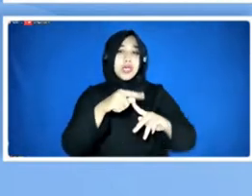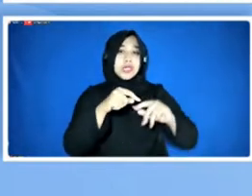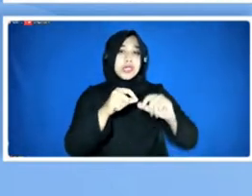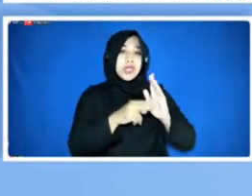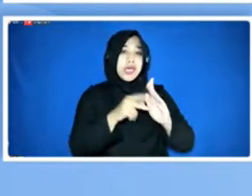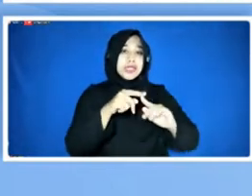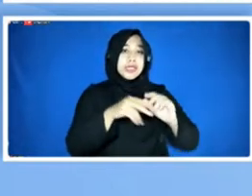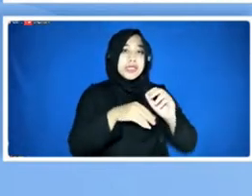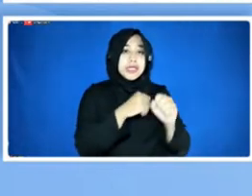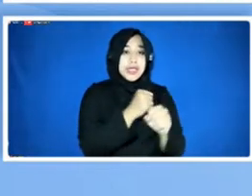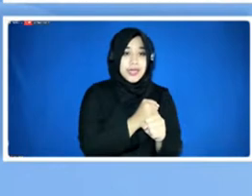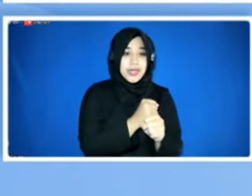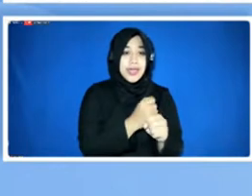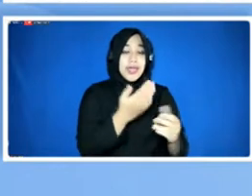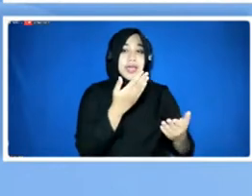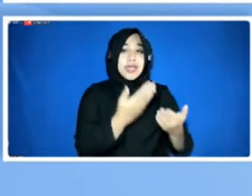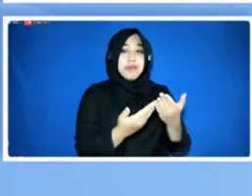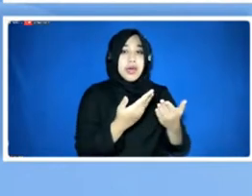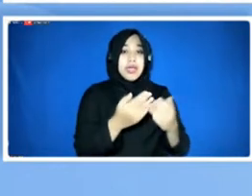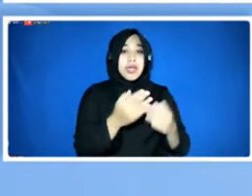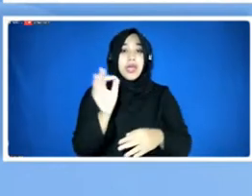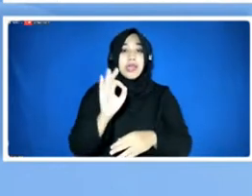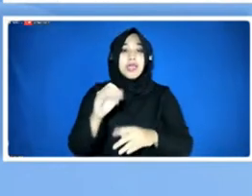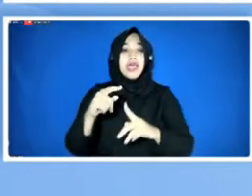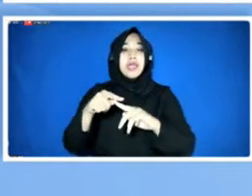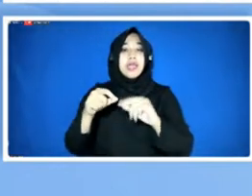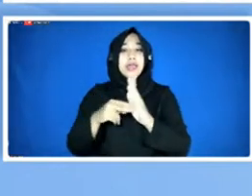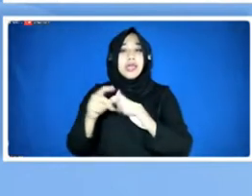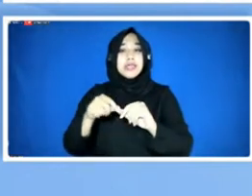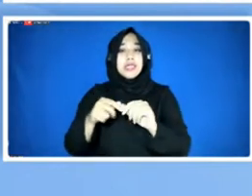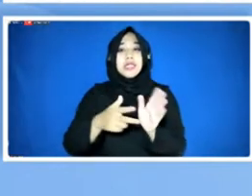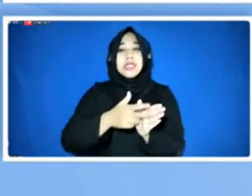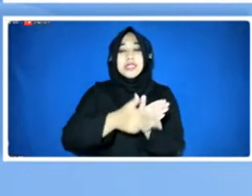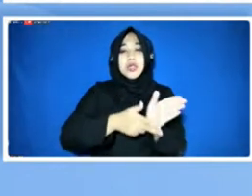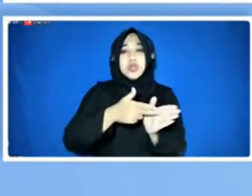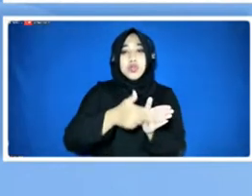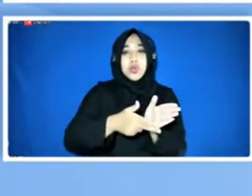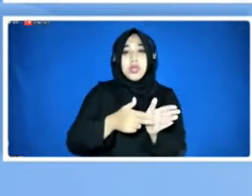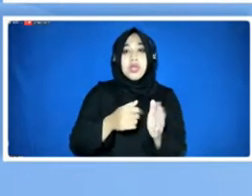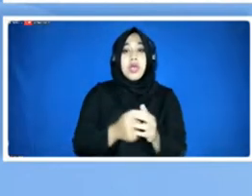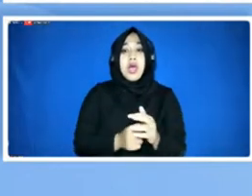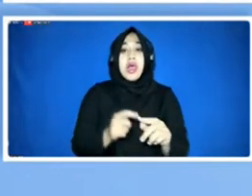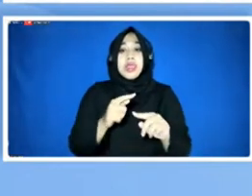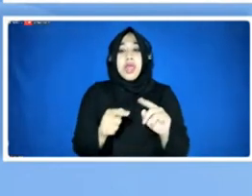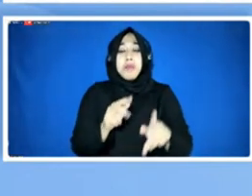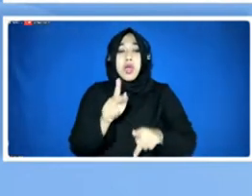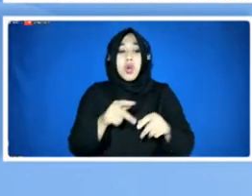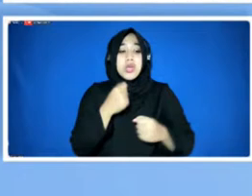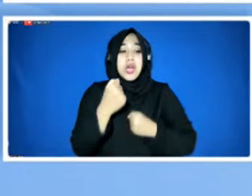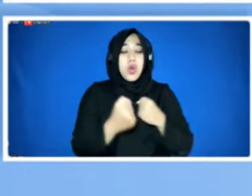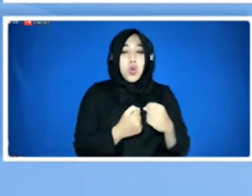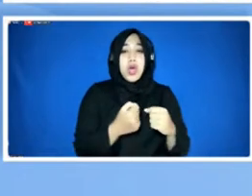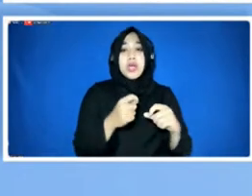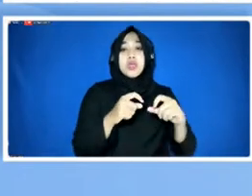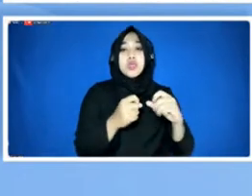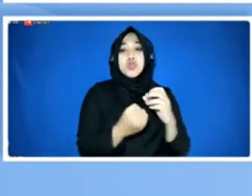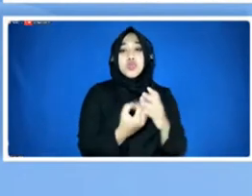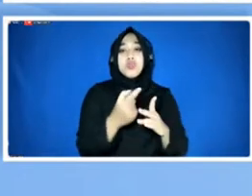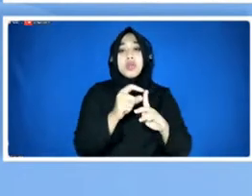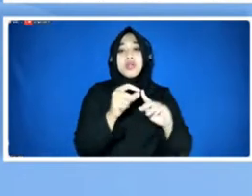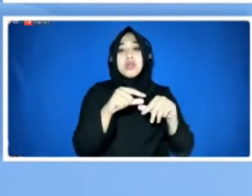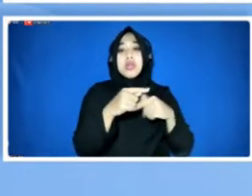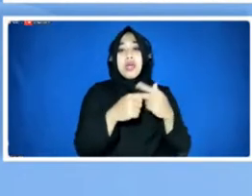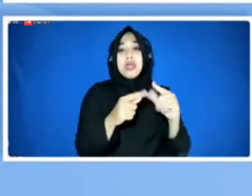dibanding yang sporadik testing di stasiun. Memang satu sisi penting, cuma kalau dilakukan dengan sumber daya yang banyak, sayang orang yang sudah